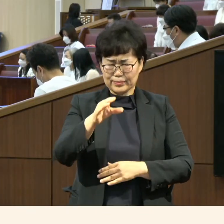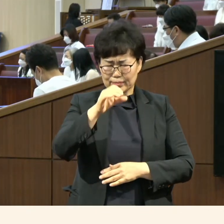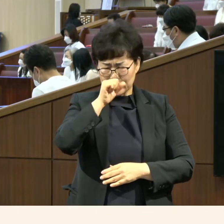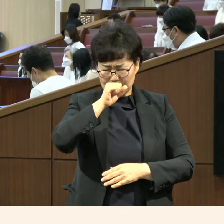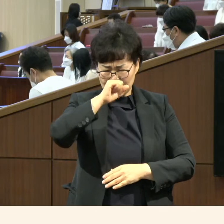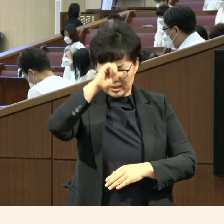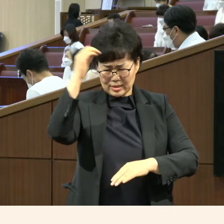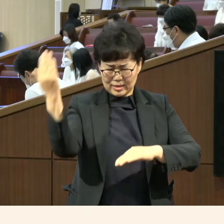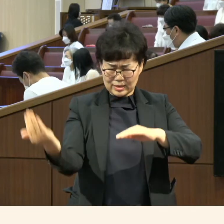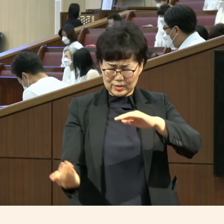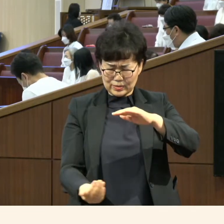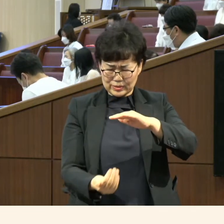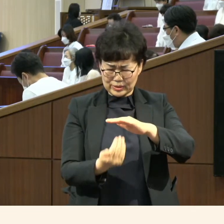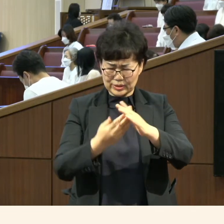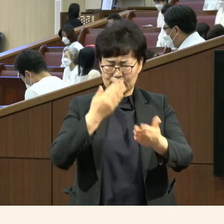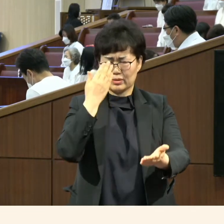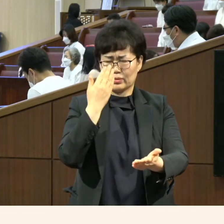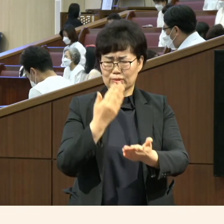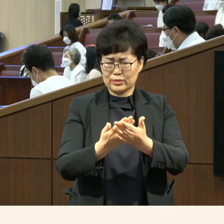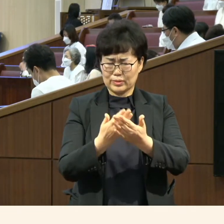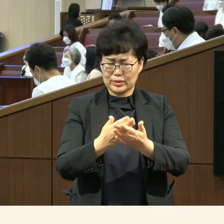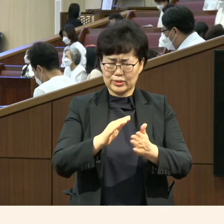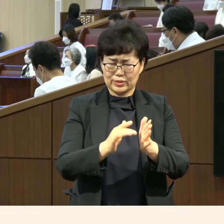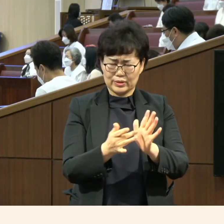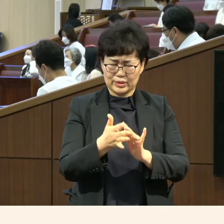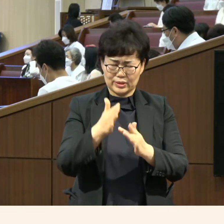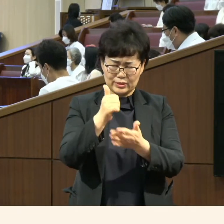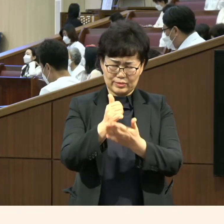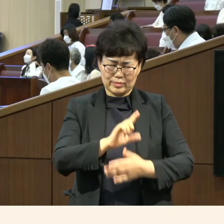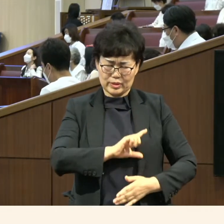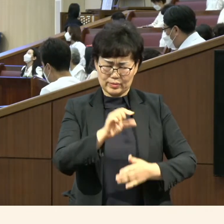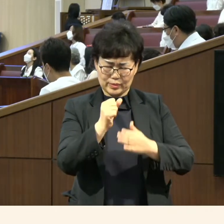주시옵소서. 예수님의 이름으로 기도하옵나이다. 아멘.